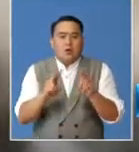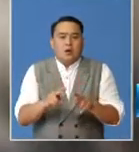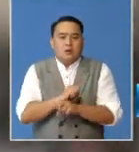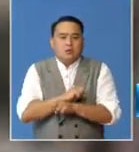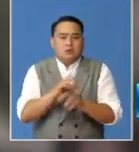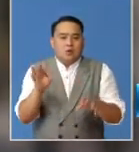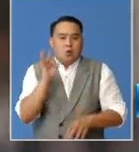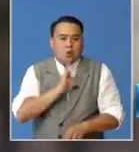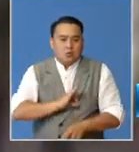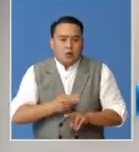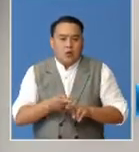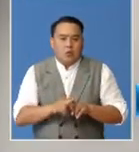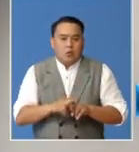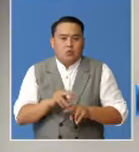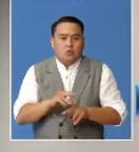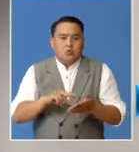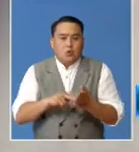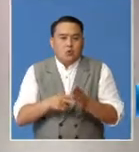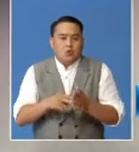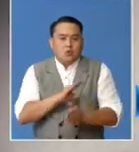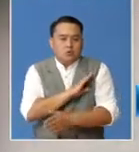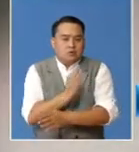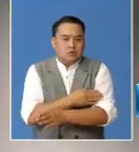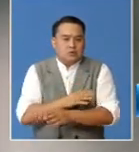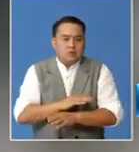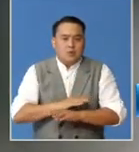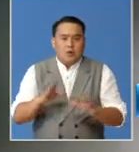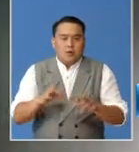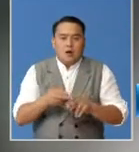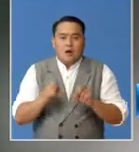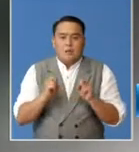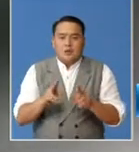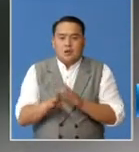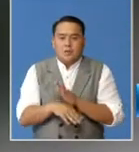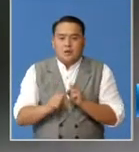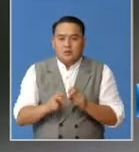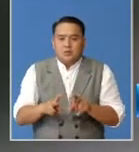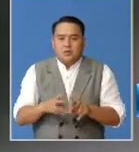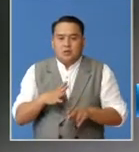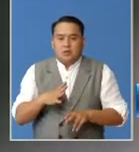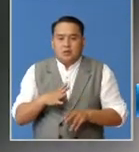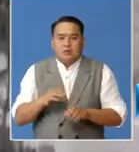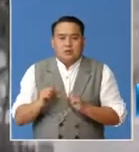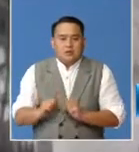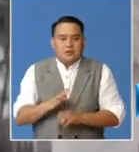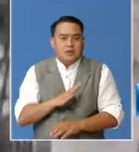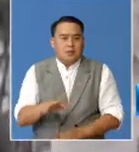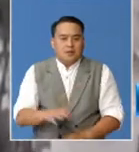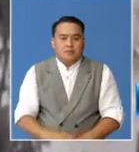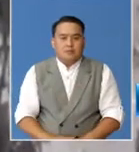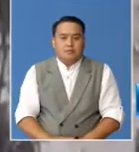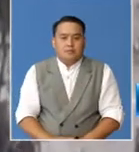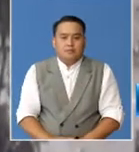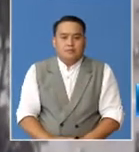зат қолданған. Алайда оның күші жоспарлағанын әлдеқайда күшті болған. Әрі қауіпсіздік шарасы да қажетті деңгейде сақталмаған екен. Топтамына